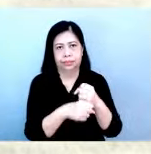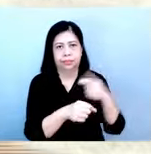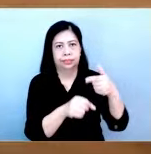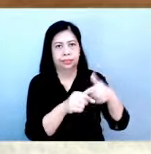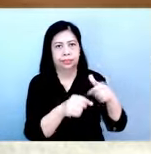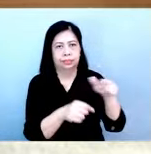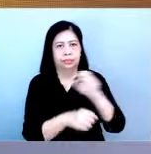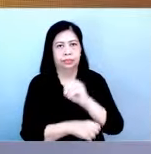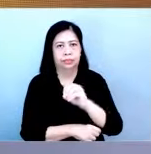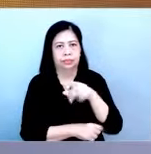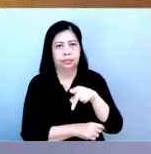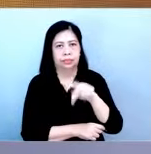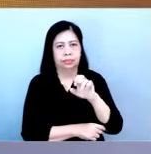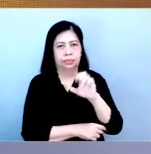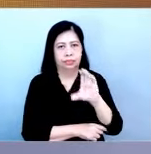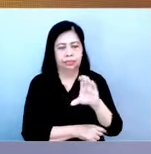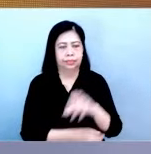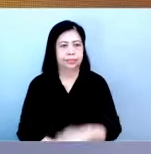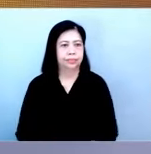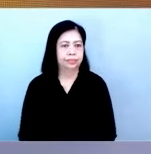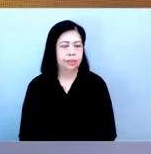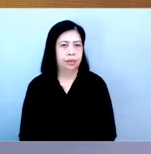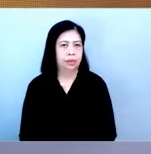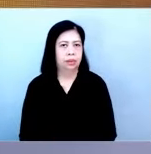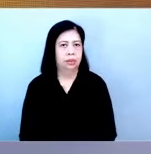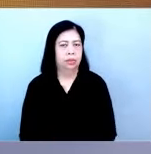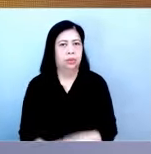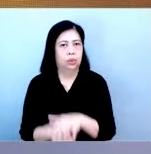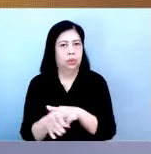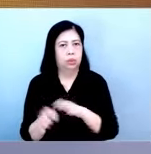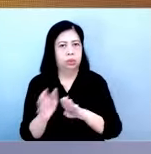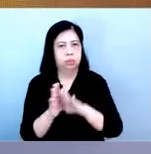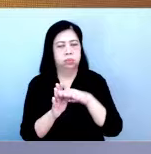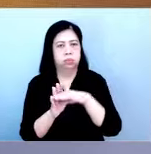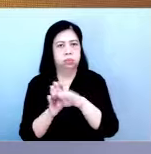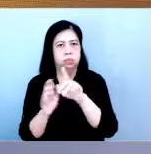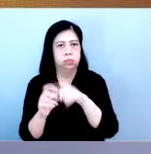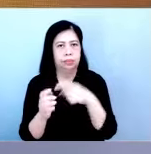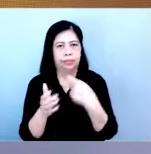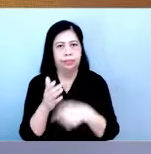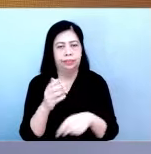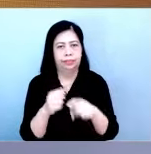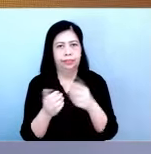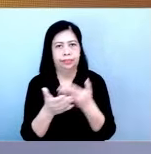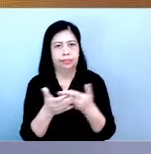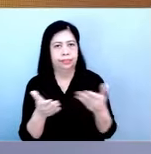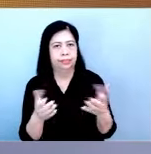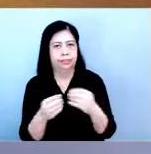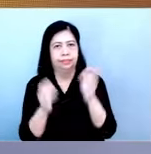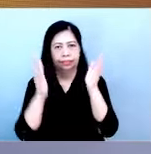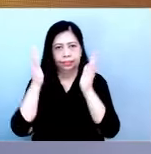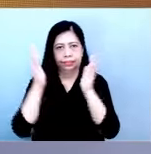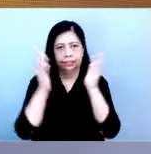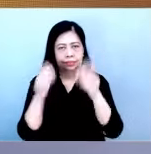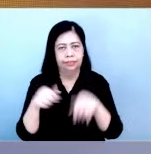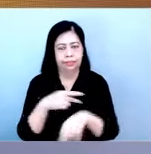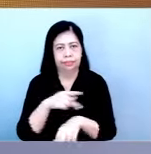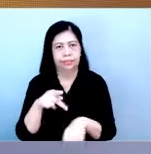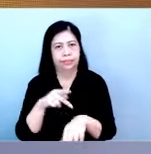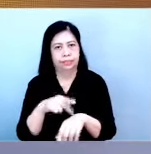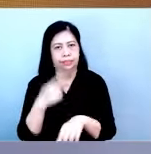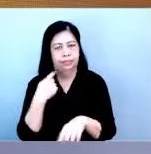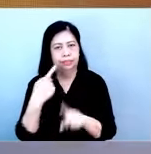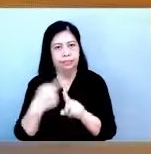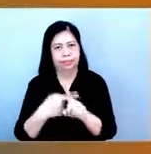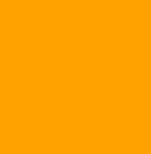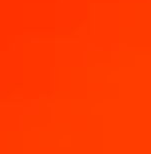OPEC. Bumagal ang inflation o pagtaas ng presyo ng mga bilihin at serbisyo sa bansa nitong buwan ng